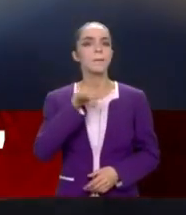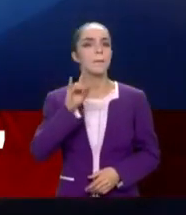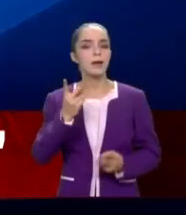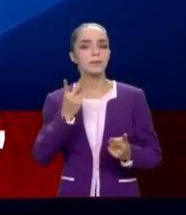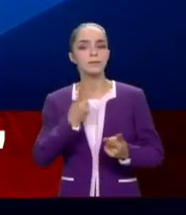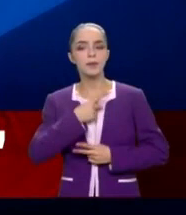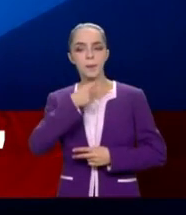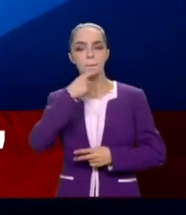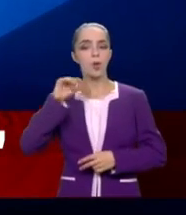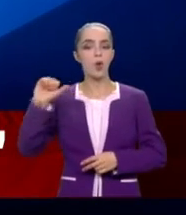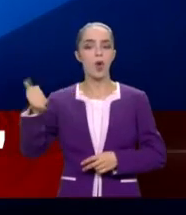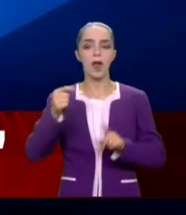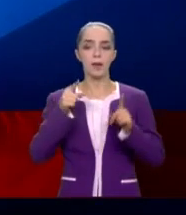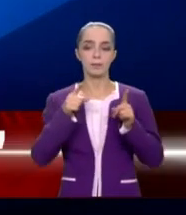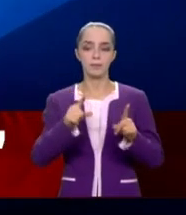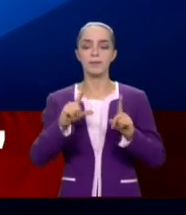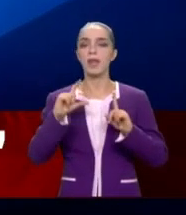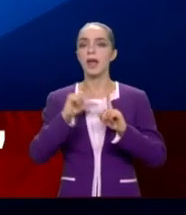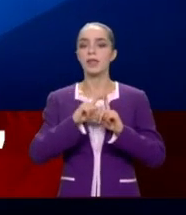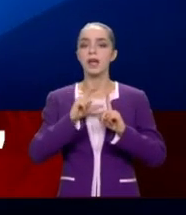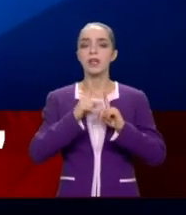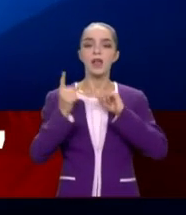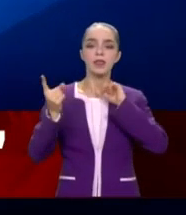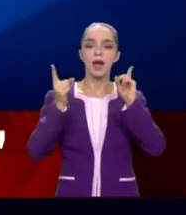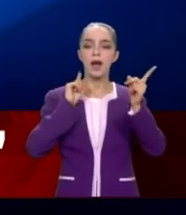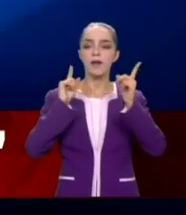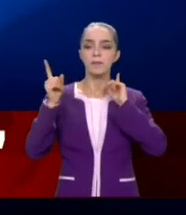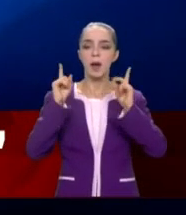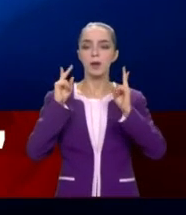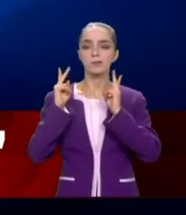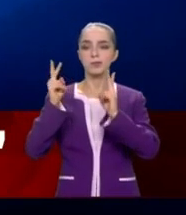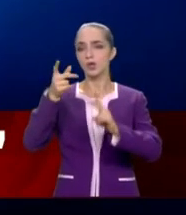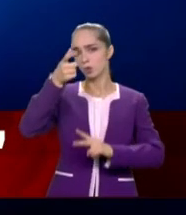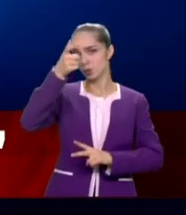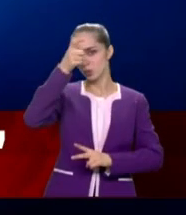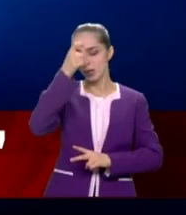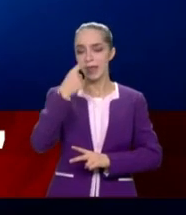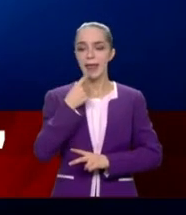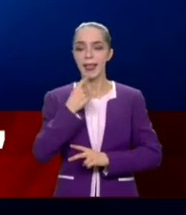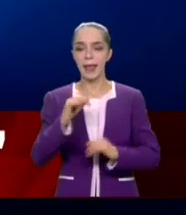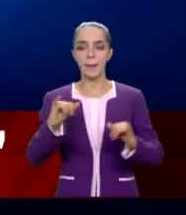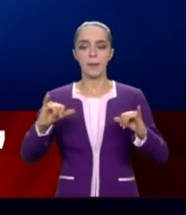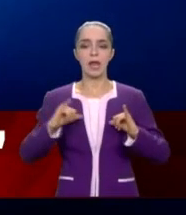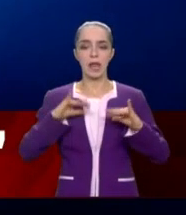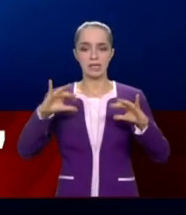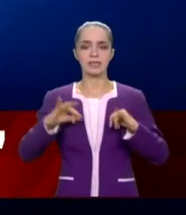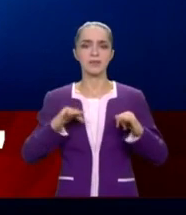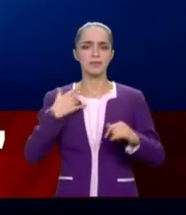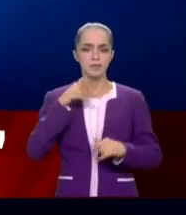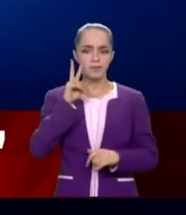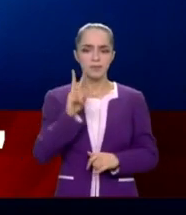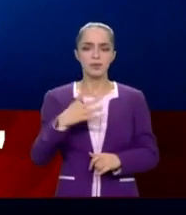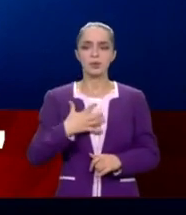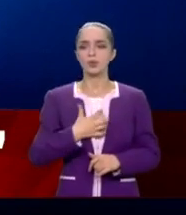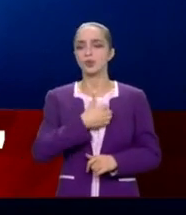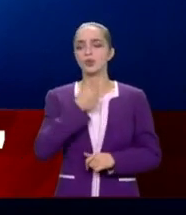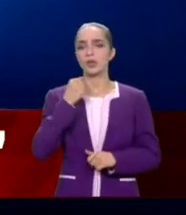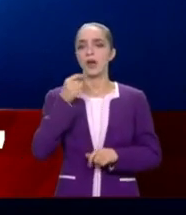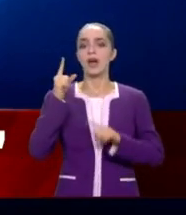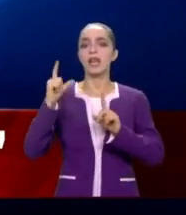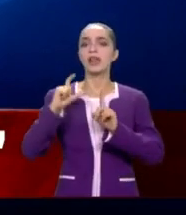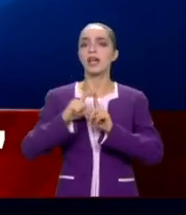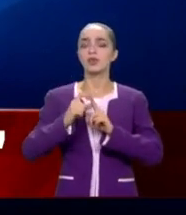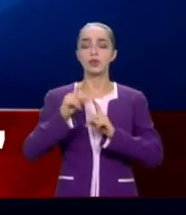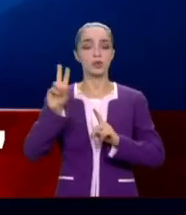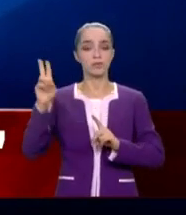bekasıdır. Danıştay İdari Dava Daireleri Kurulu'nun Türk'üm demekten rahatsızlığı hüsran verici bir çarpıklıktır. Nitekim Danıştay skandal